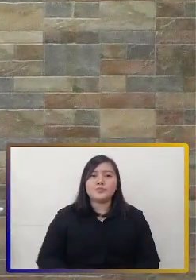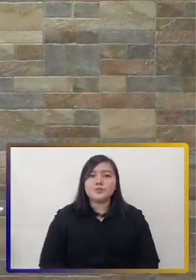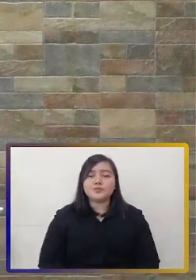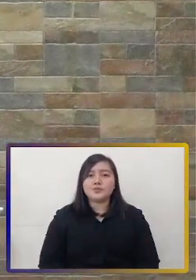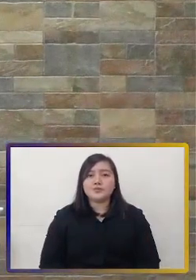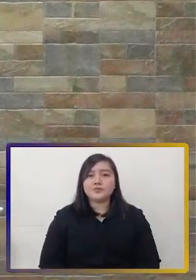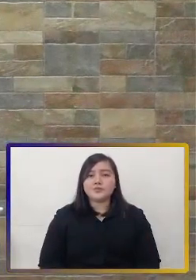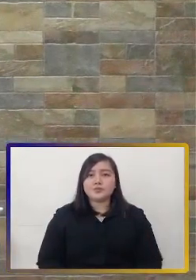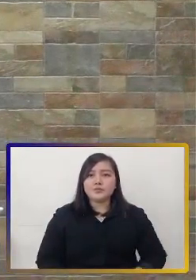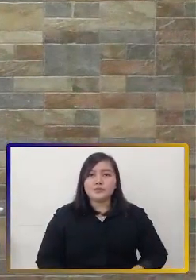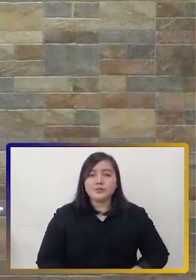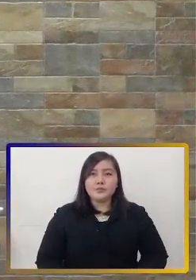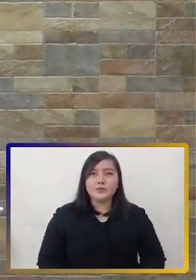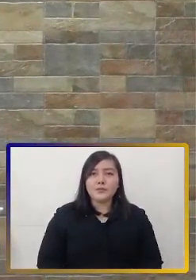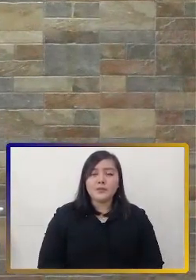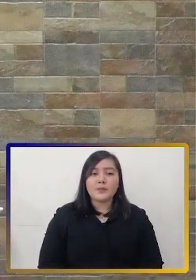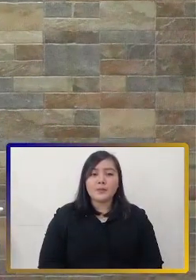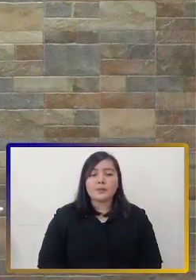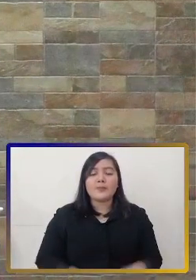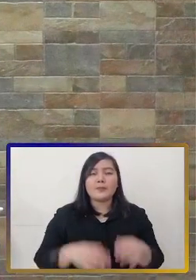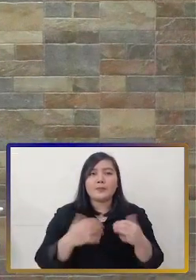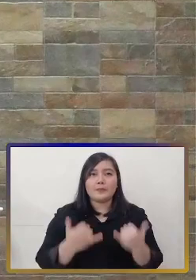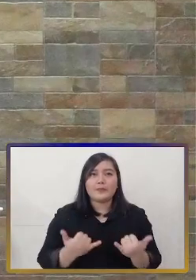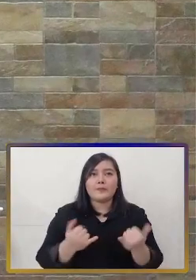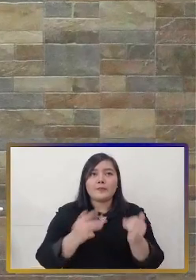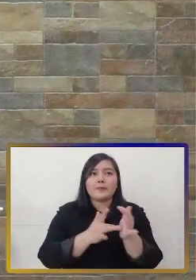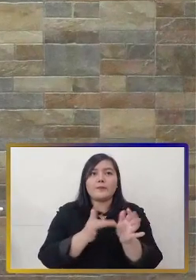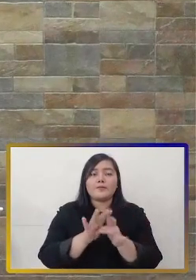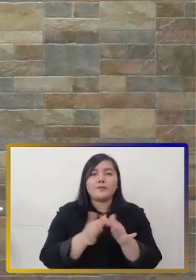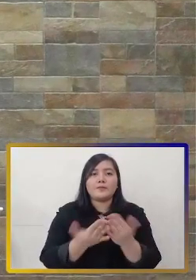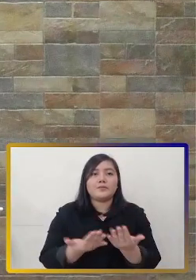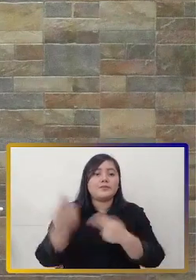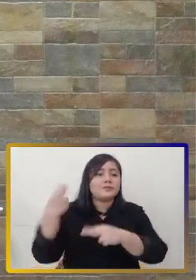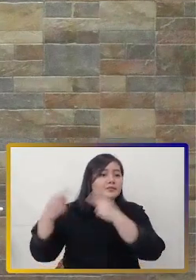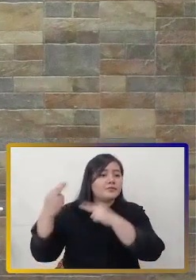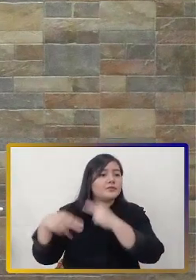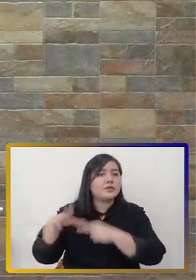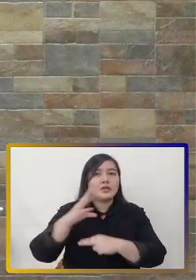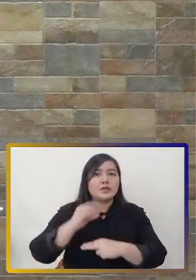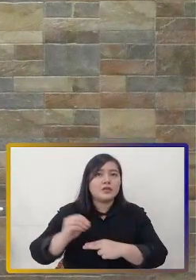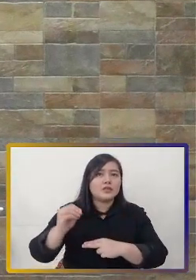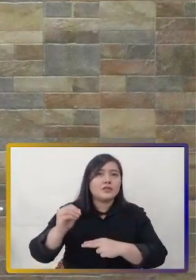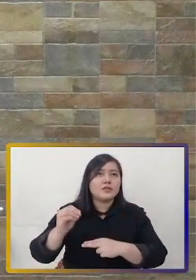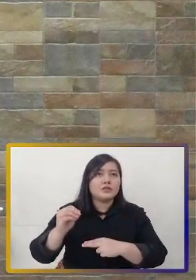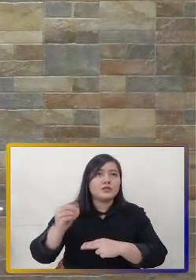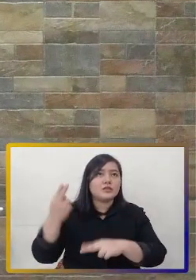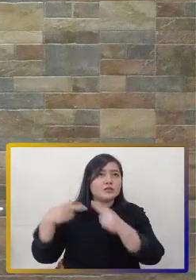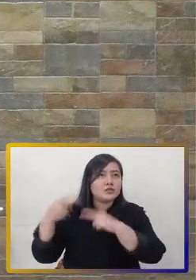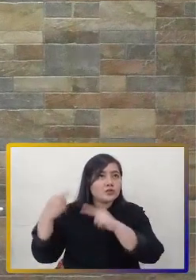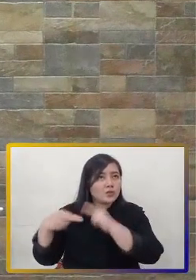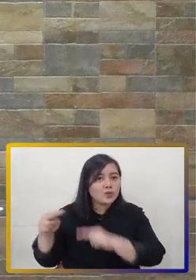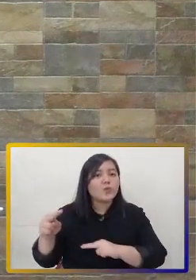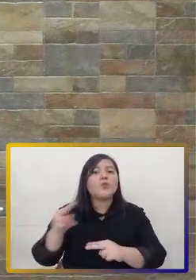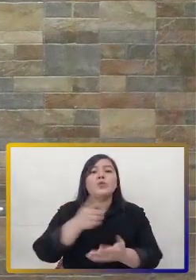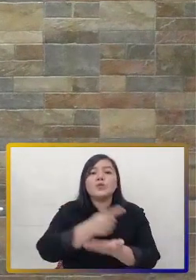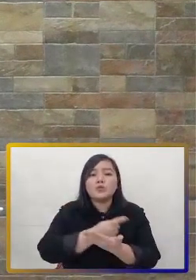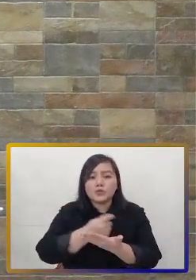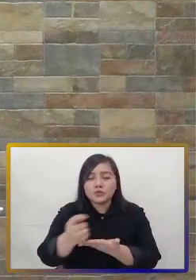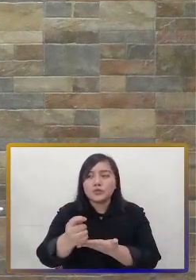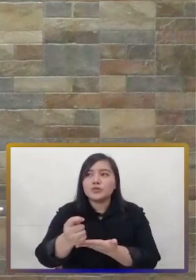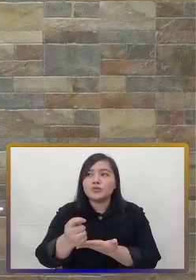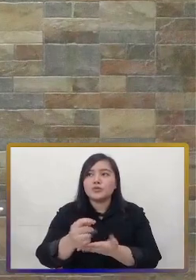history and the historical facts is concerned, ito na po yung dapat po nating makita. Sino na yung